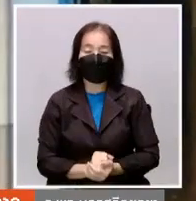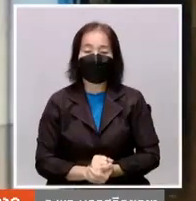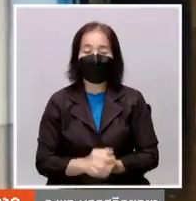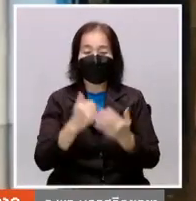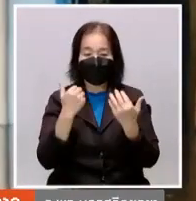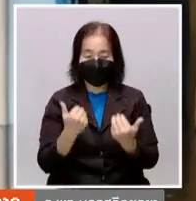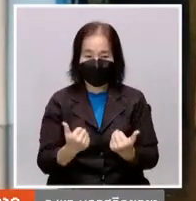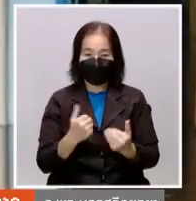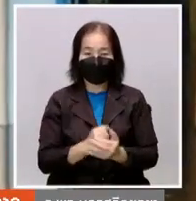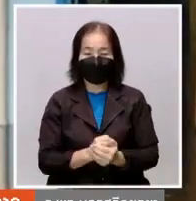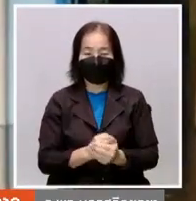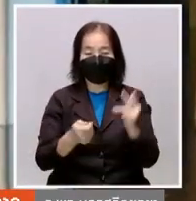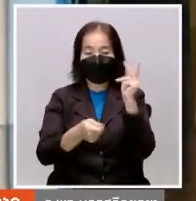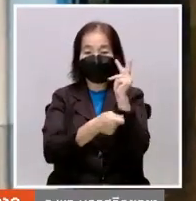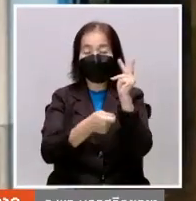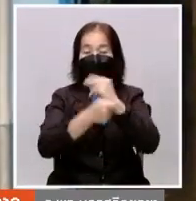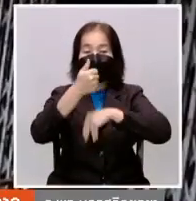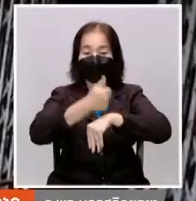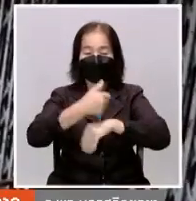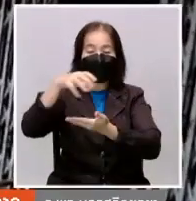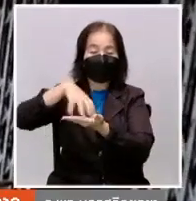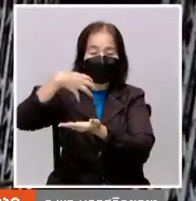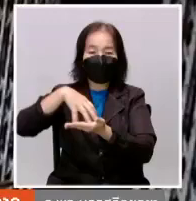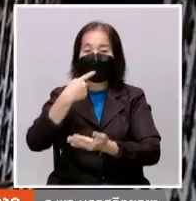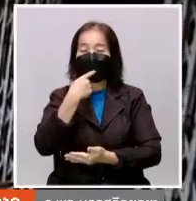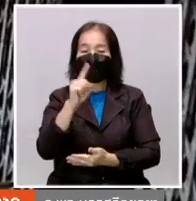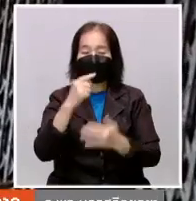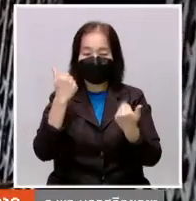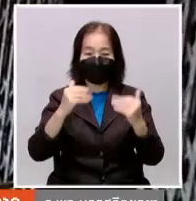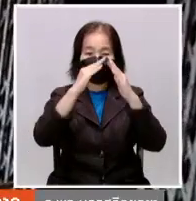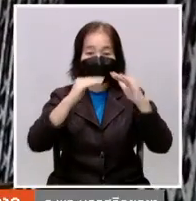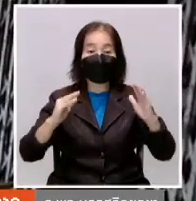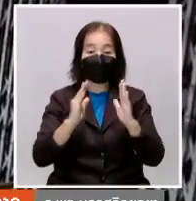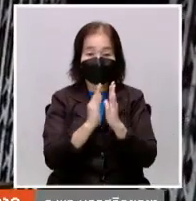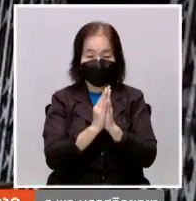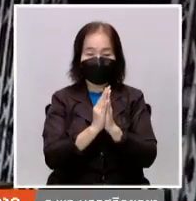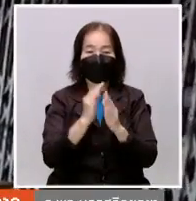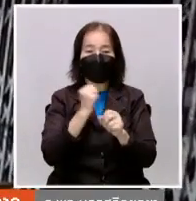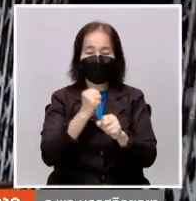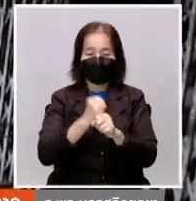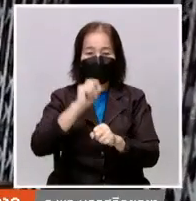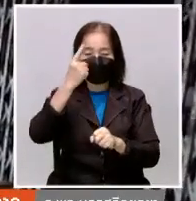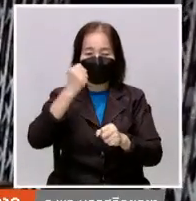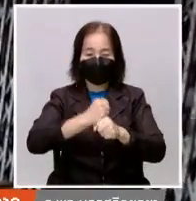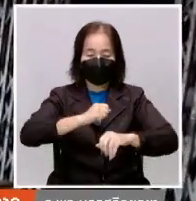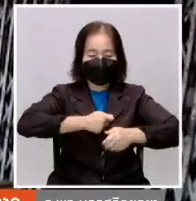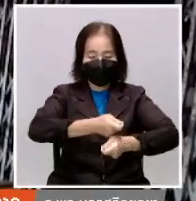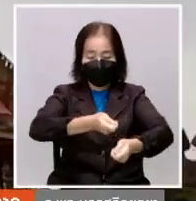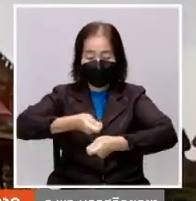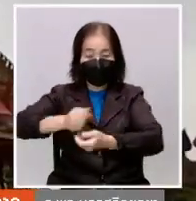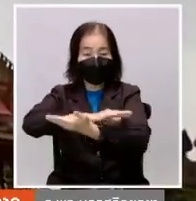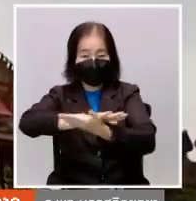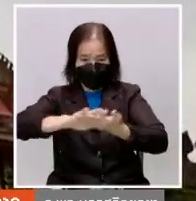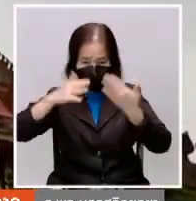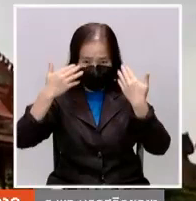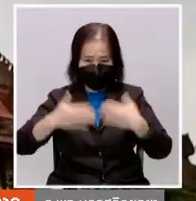างกำนันตำบลบ้านกลุ่มคุณอรุโนทัยพารอดเล่าให้ฟังว่าทางวัดเนี่ยก็ได้กู้วัดขึ้นมาค่ะทำความสะอาดล้างทำความสะ